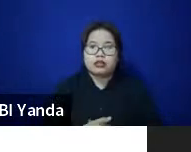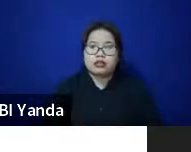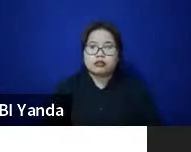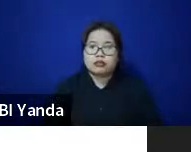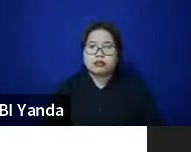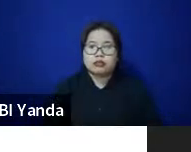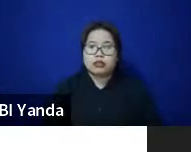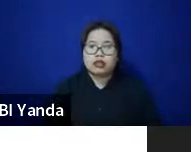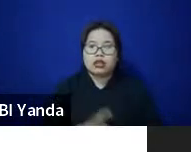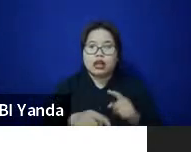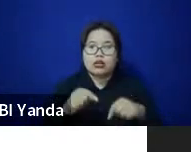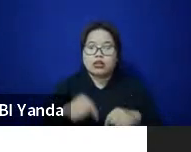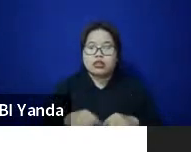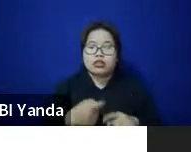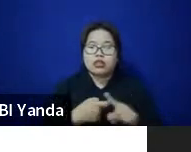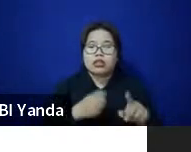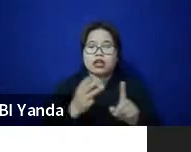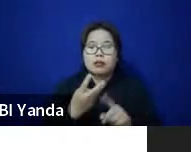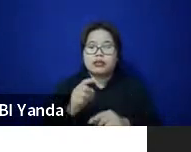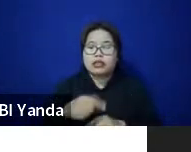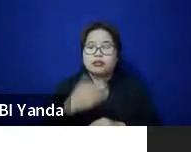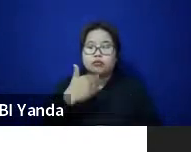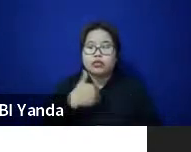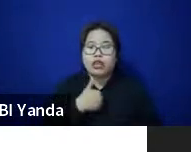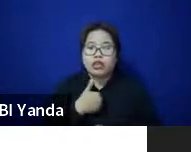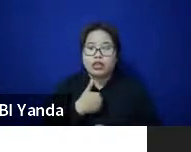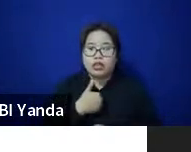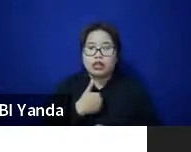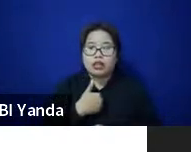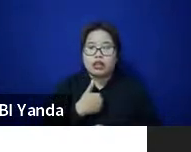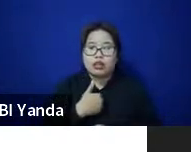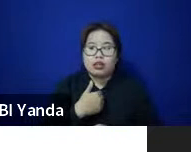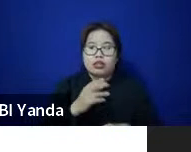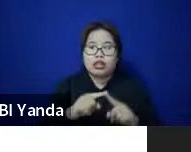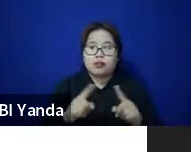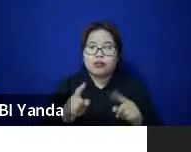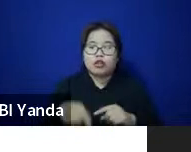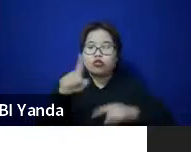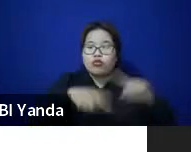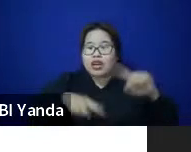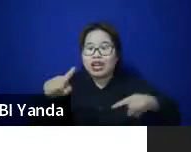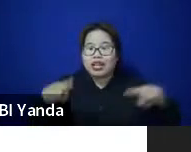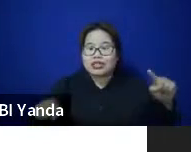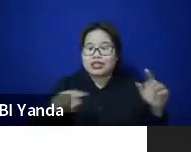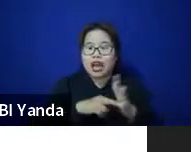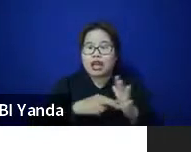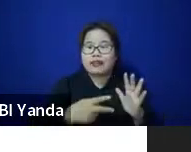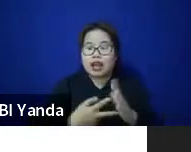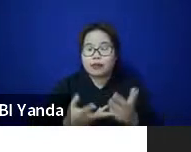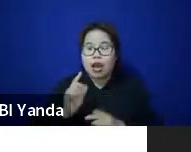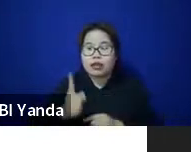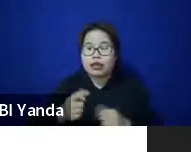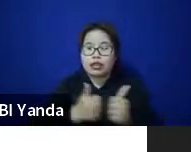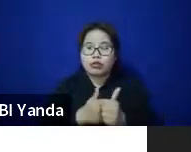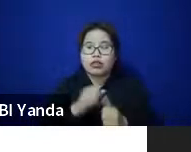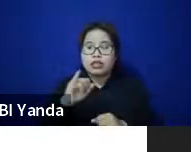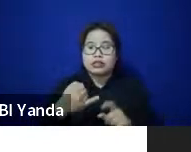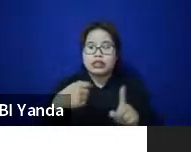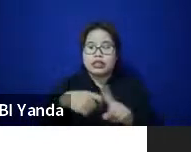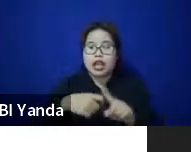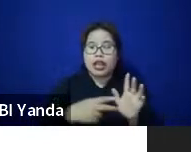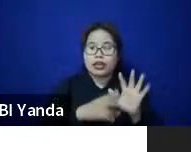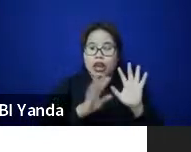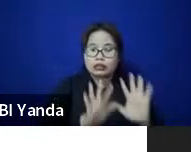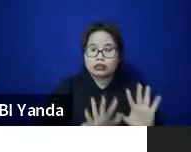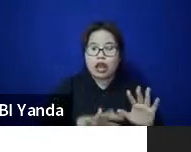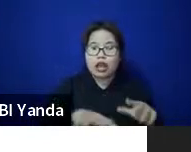13 memiliki, namun itu pun bervariasi. Dalam artian ada yang mengikuti JKN saja, tapi